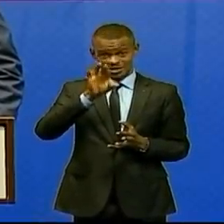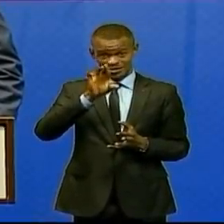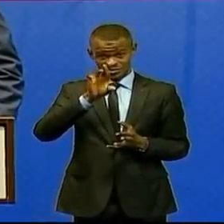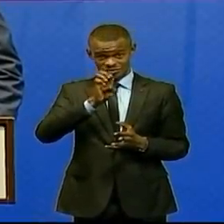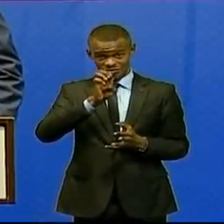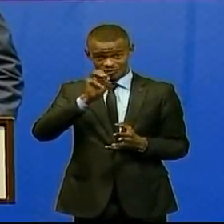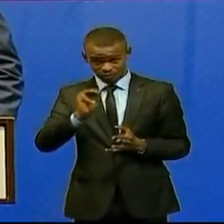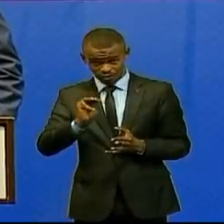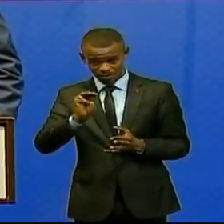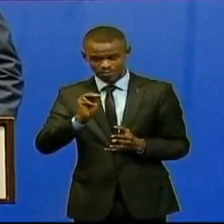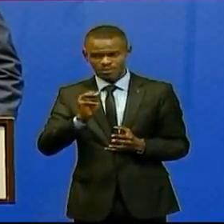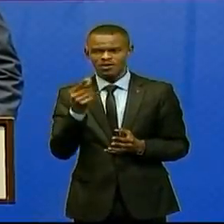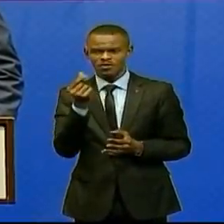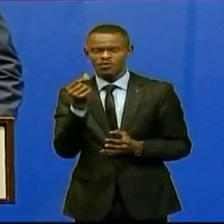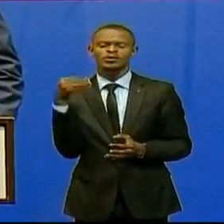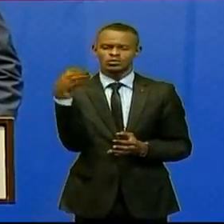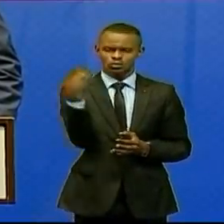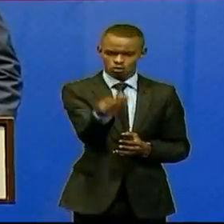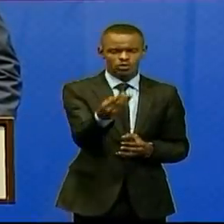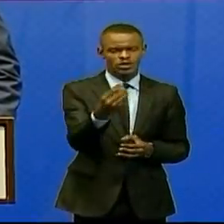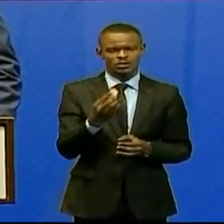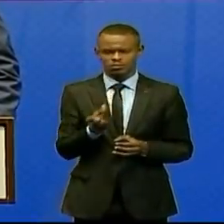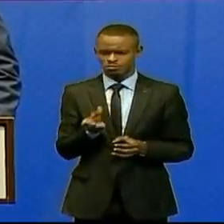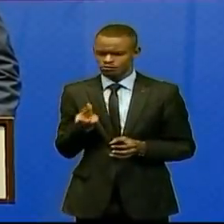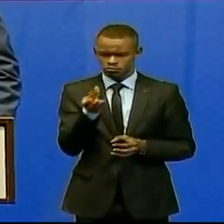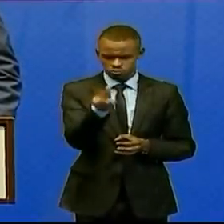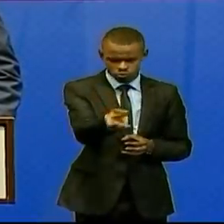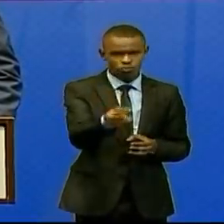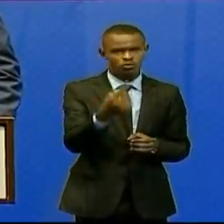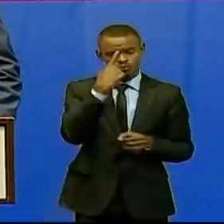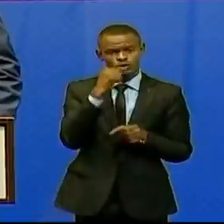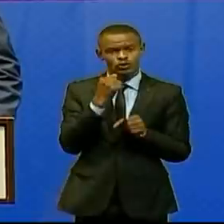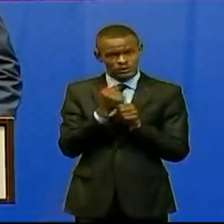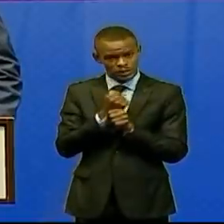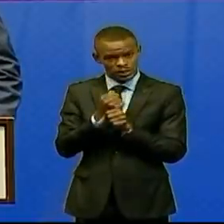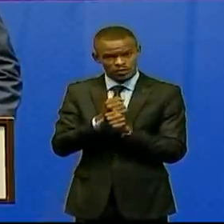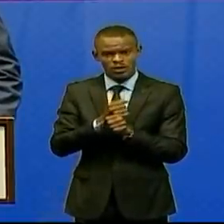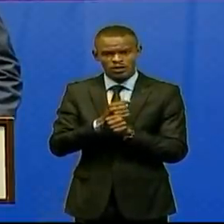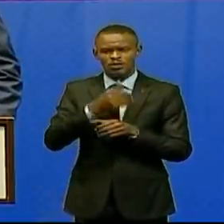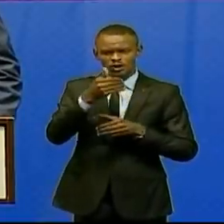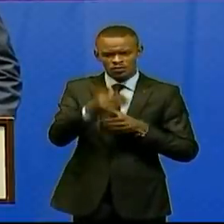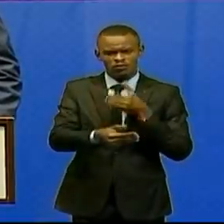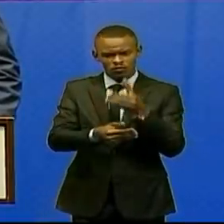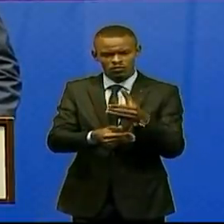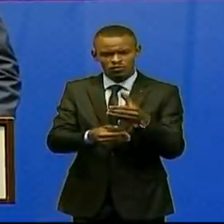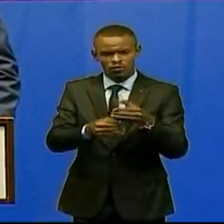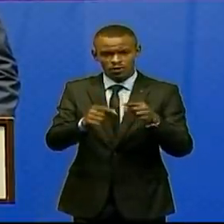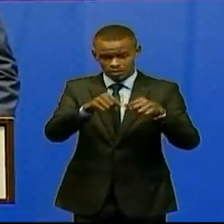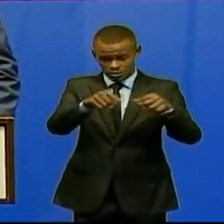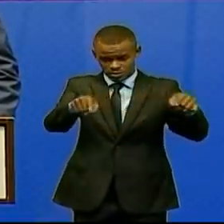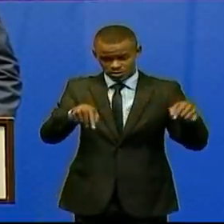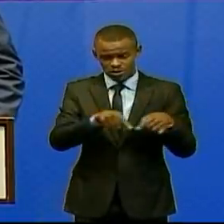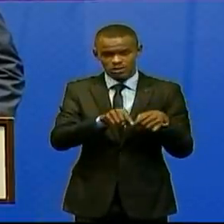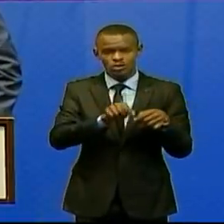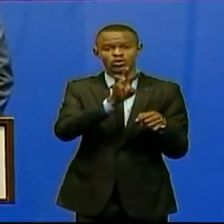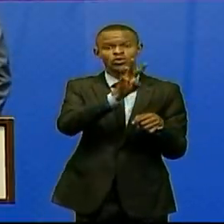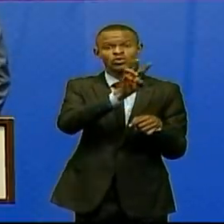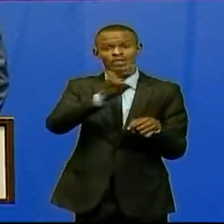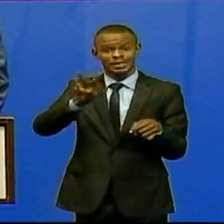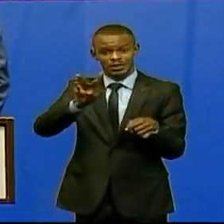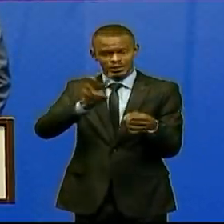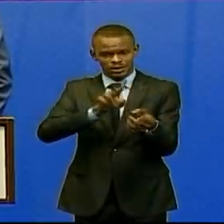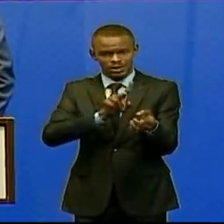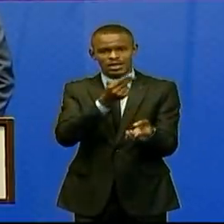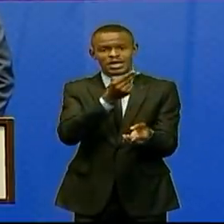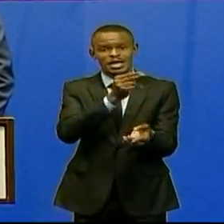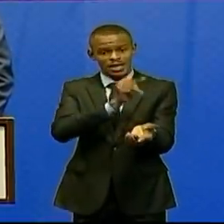a permis la construction de la clôture sur l'ensemble du site de 62 hectares et compactage de 20